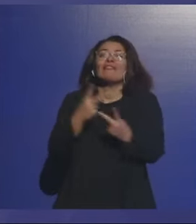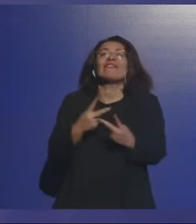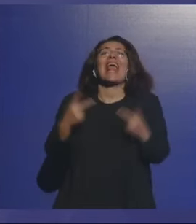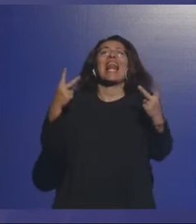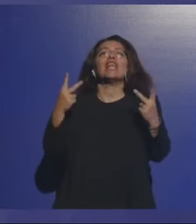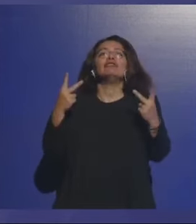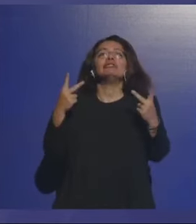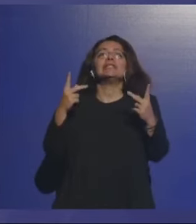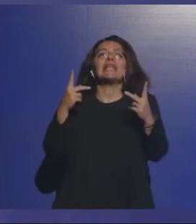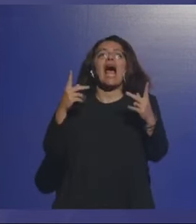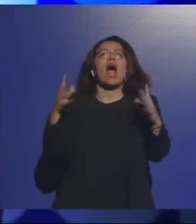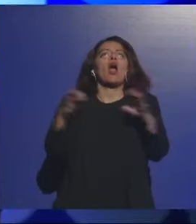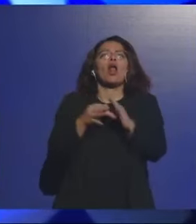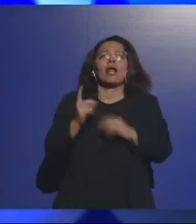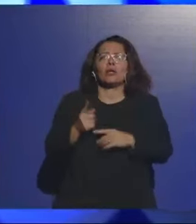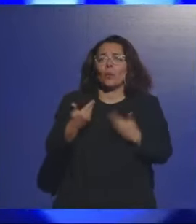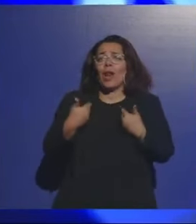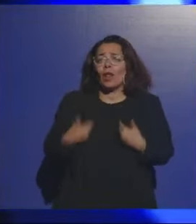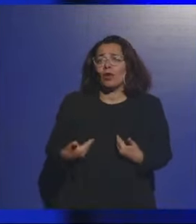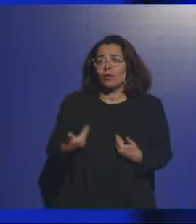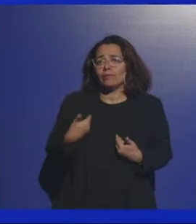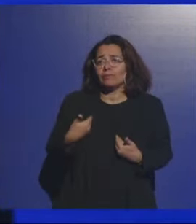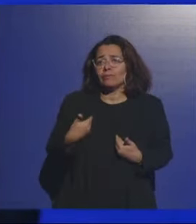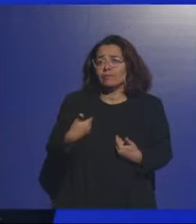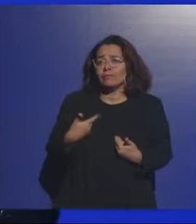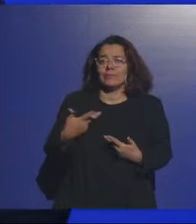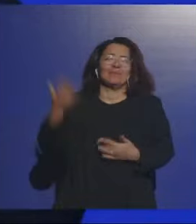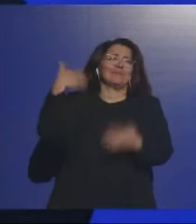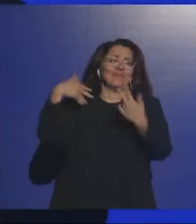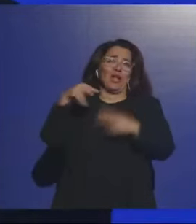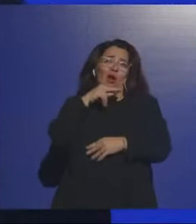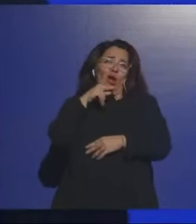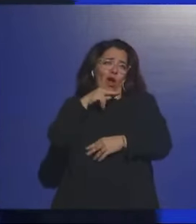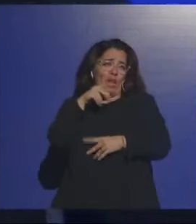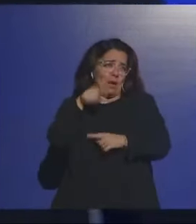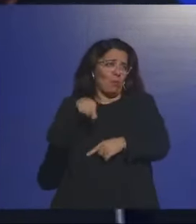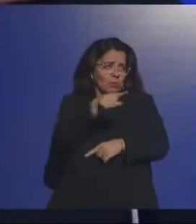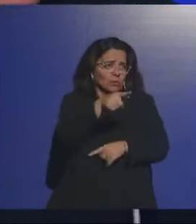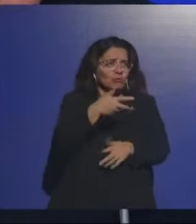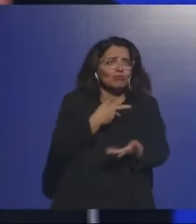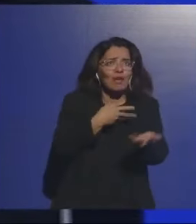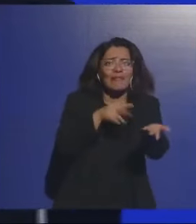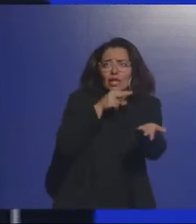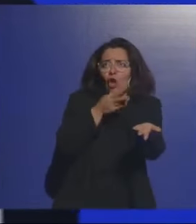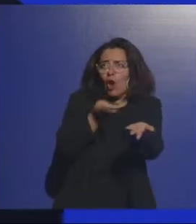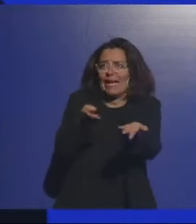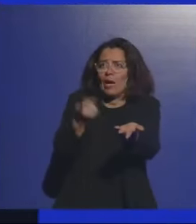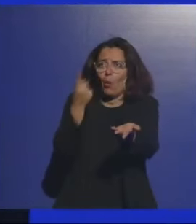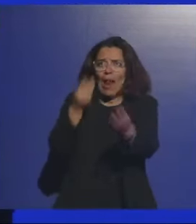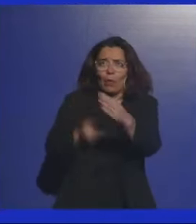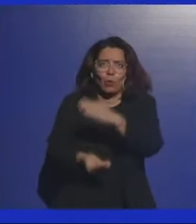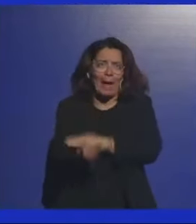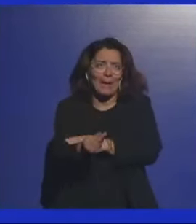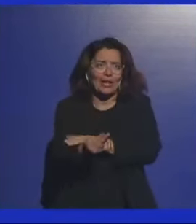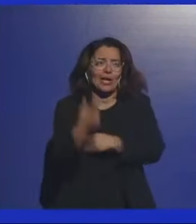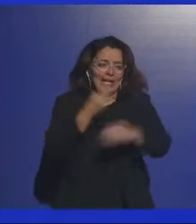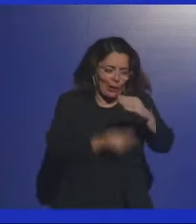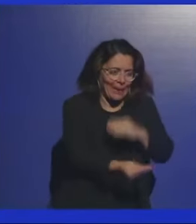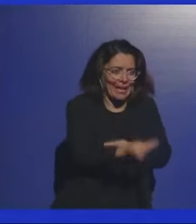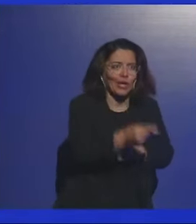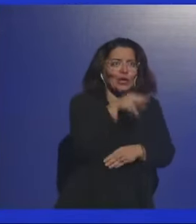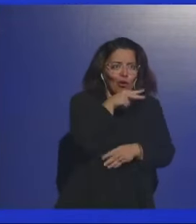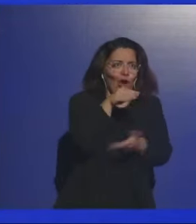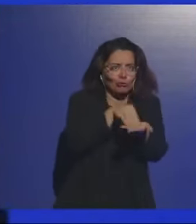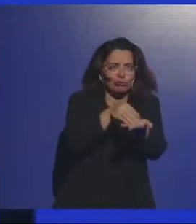noi Lo sapete che diceva nei nostri nonni Ma l'avete sentito oppure voi c'avete pure voi i nonni Se state qua Qualcuno va partorito quindi in